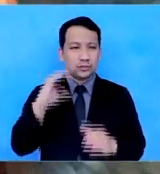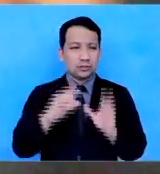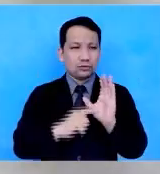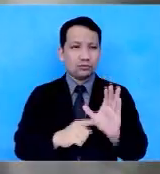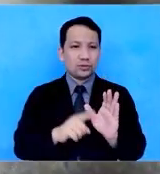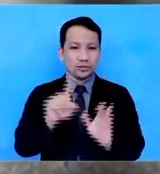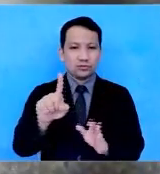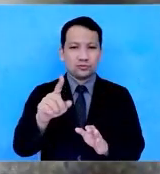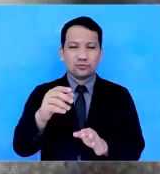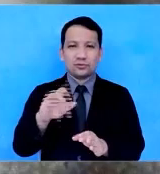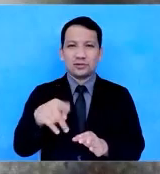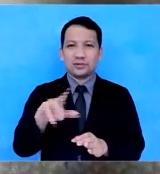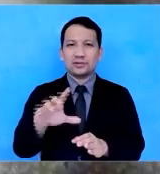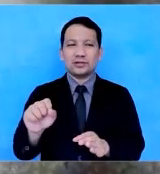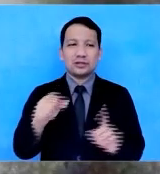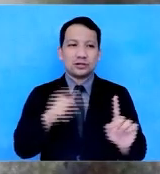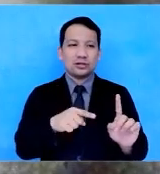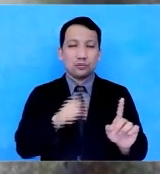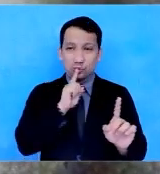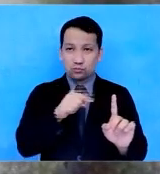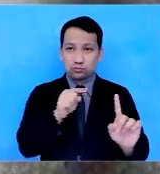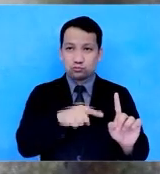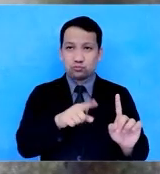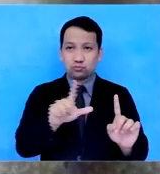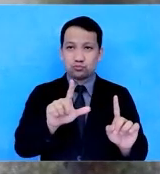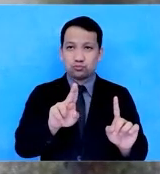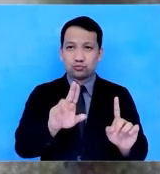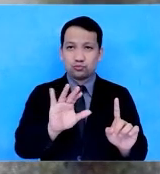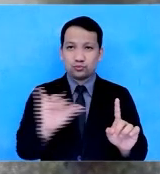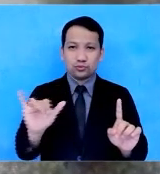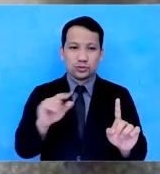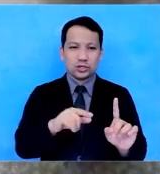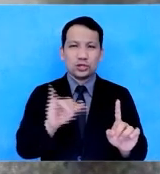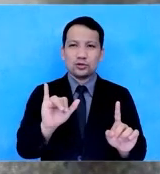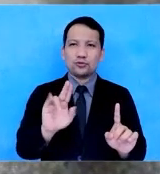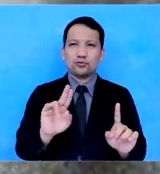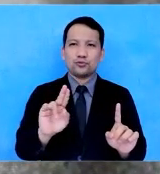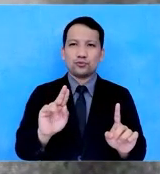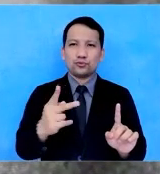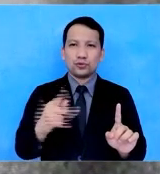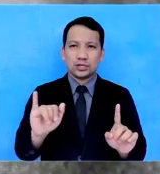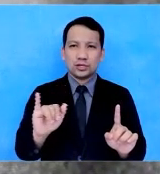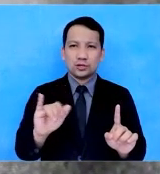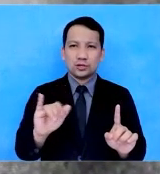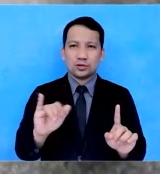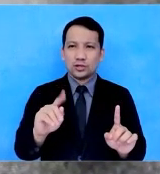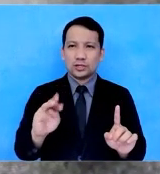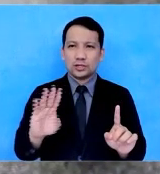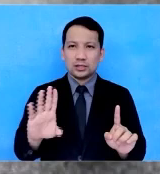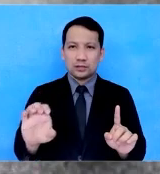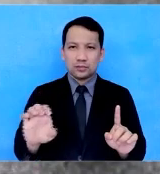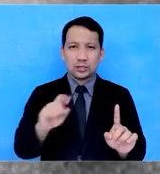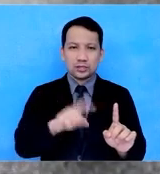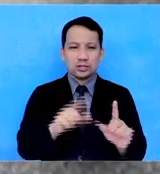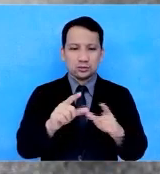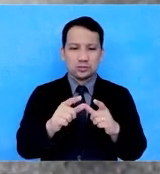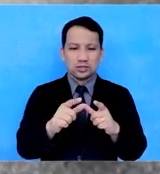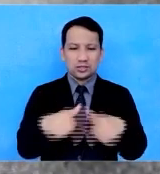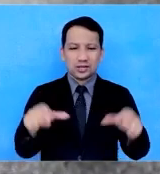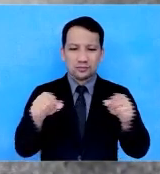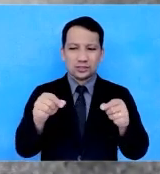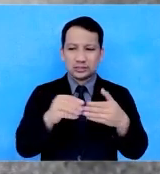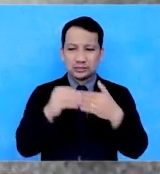One Piece. Ito po ang tunay na Luffy, si Yuki Watanabe, 38 years old, at tumunoy leader ng isang Japanese robbery syndicate